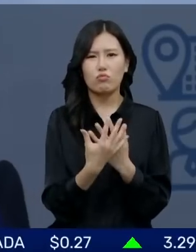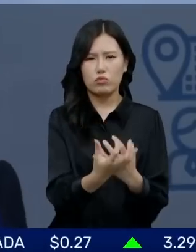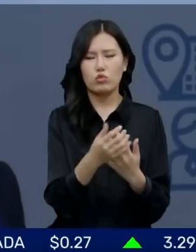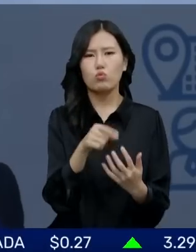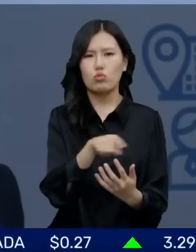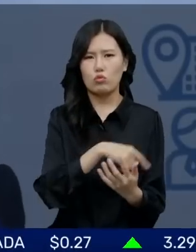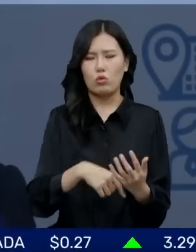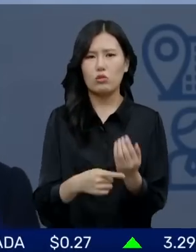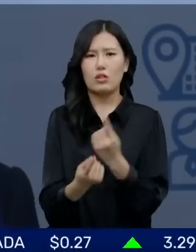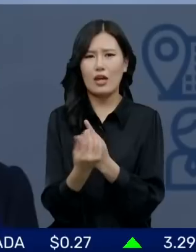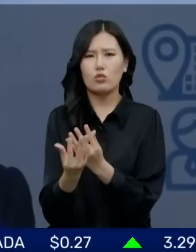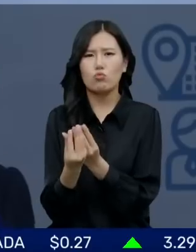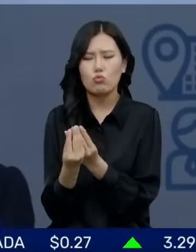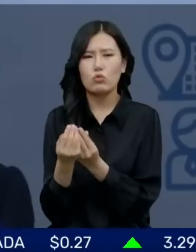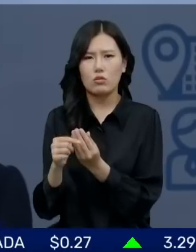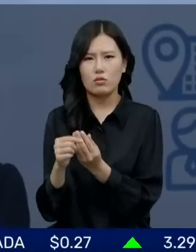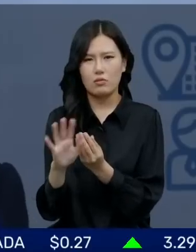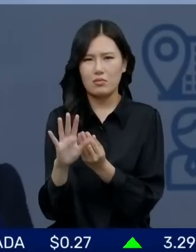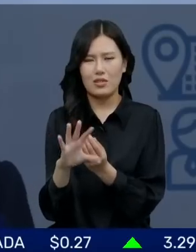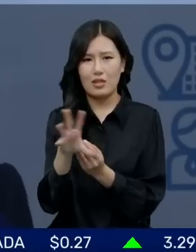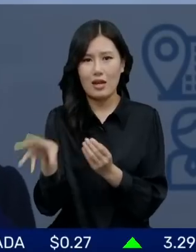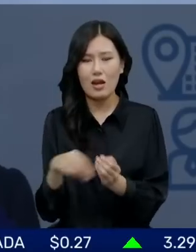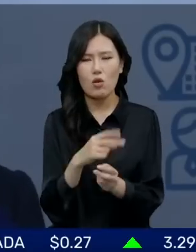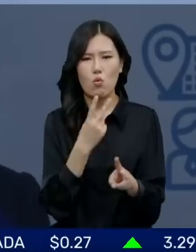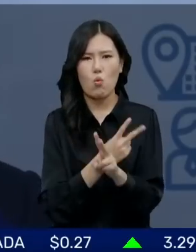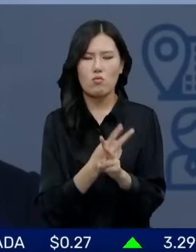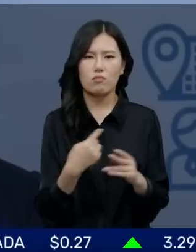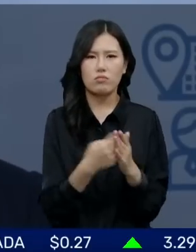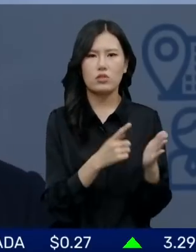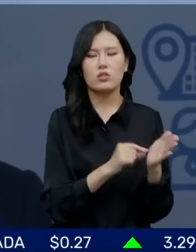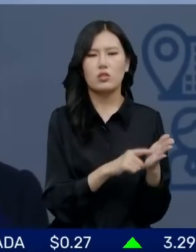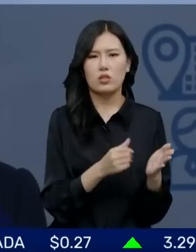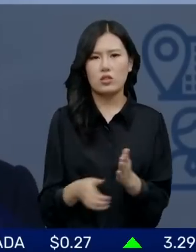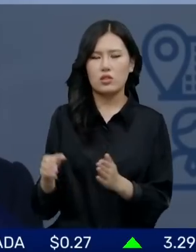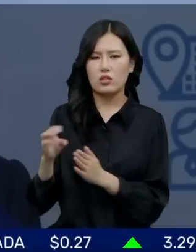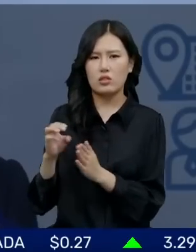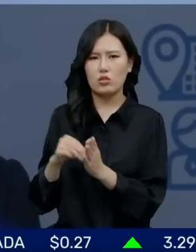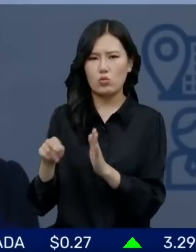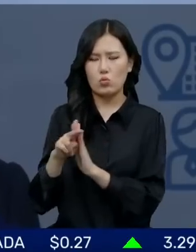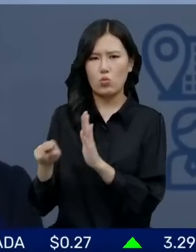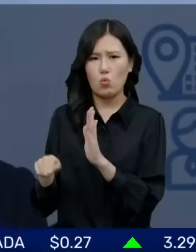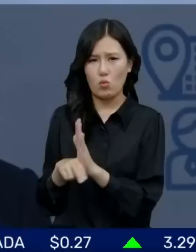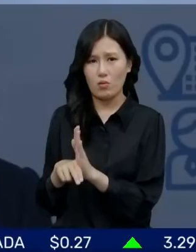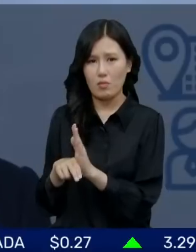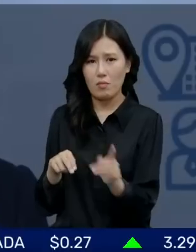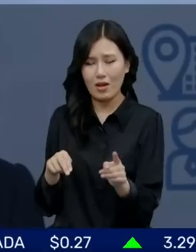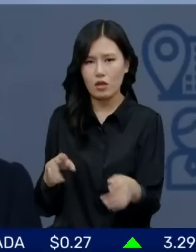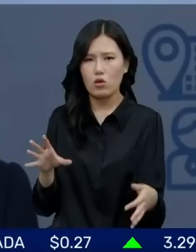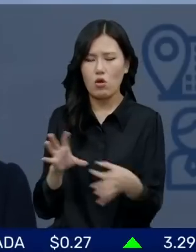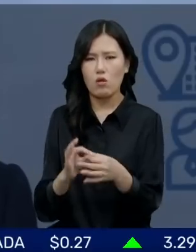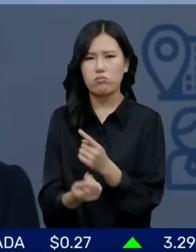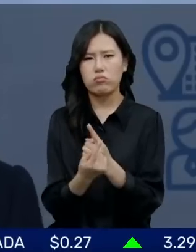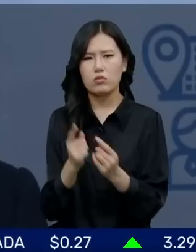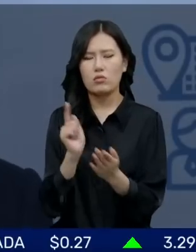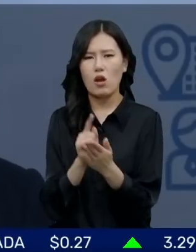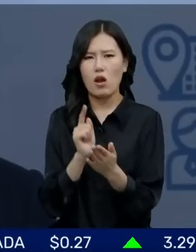учраас бид нэр одоо хуульд өөрчлөлт оруулад хэрвээ одоо стандартыг сонгож авсан бол тэр стандартаа зайлшгүй мөрддөг байх. Өөрөөр